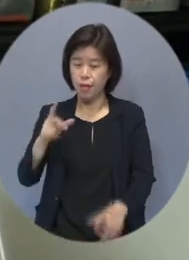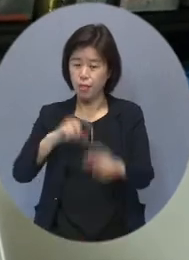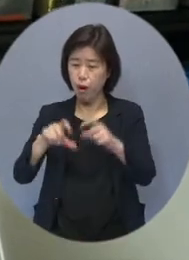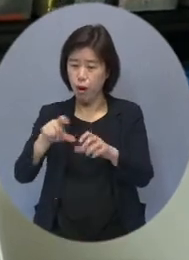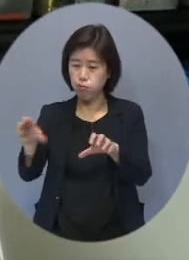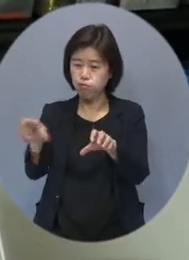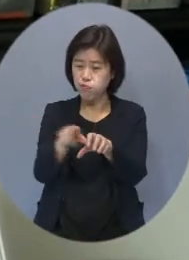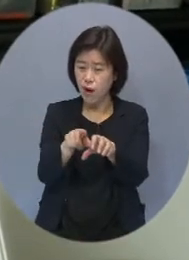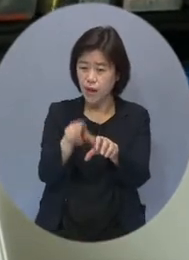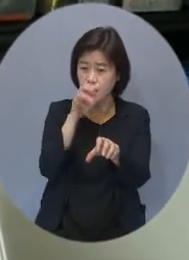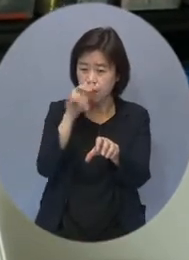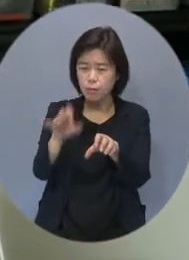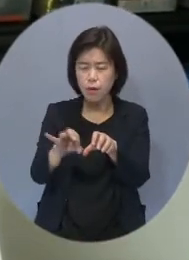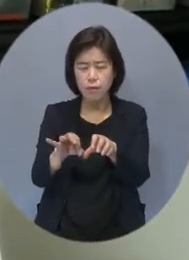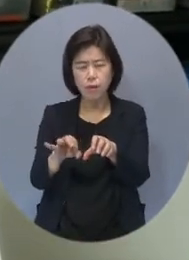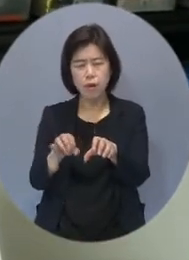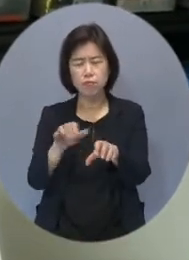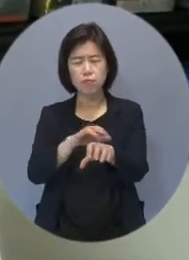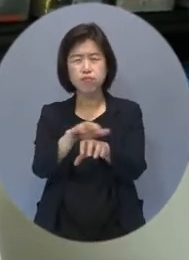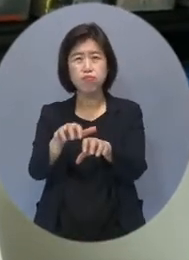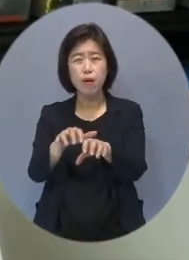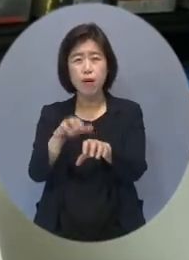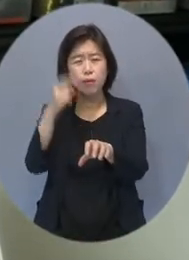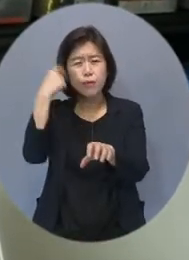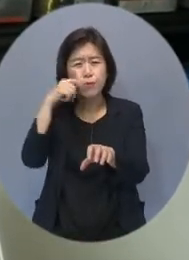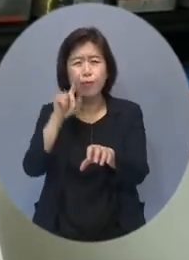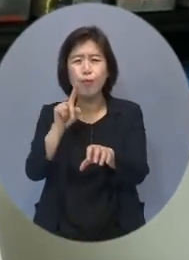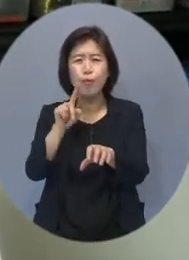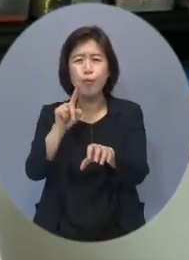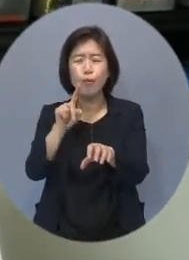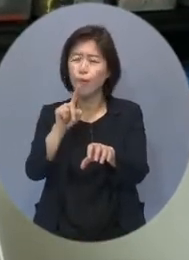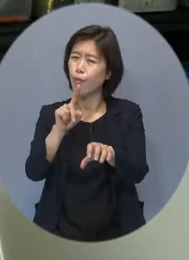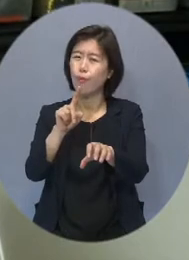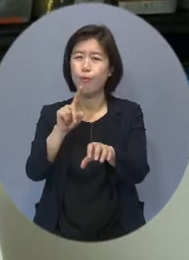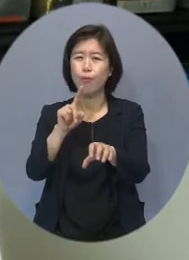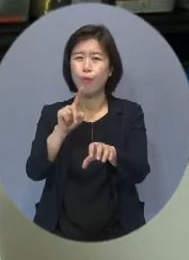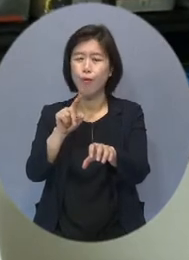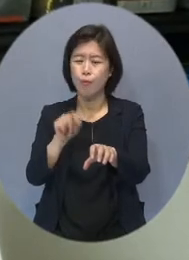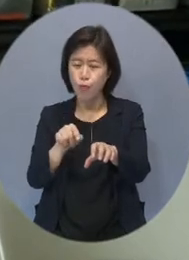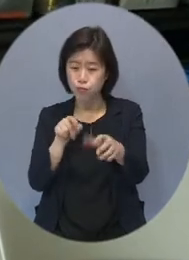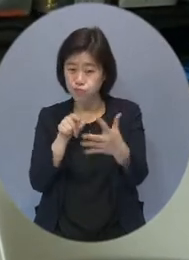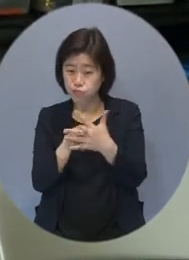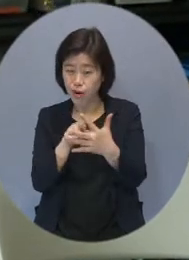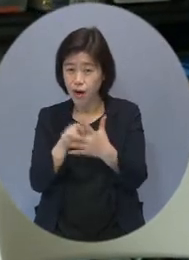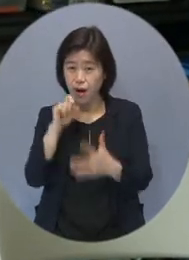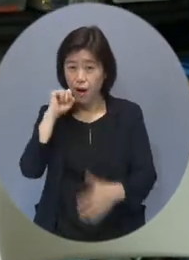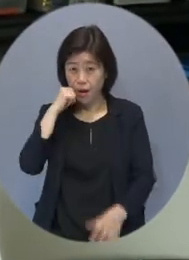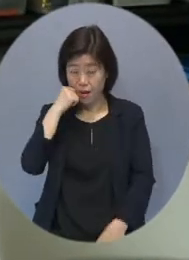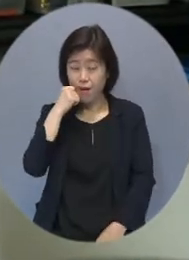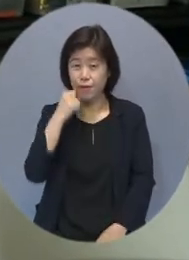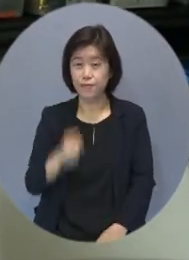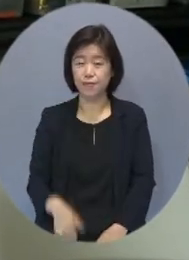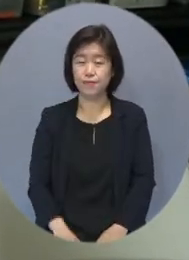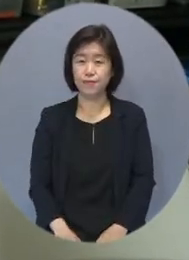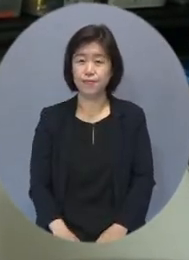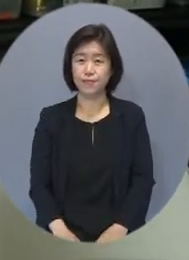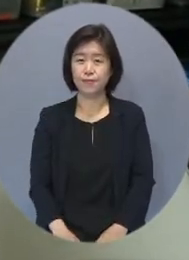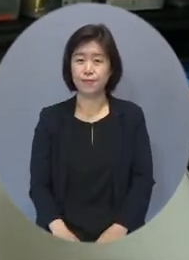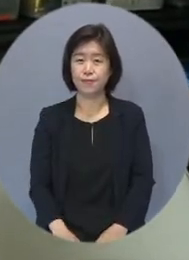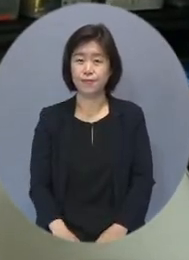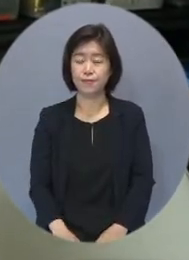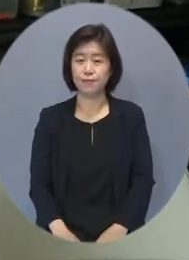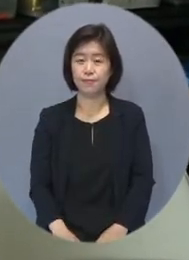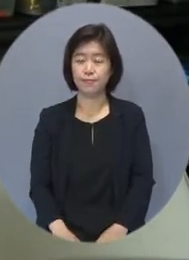인해서 이게 형태가 달라지는 거예요. 그러면은 사물 자체가 완전히 달라져 버리게 되는 거죠. 그래서 이런 걸 되게 주의해야 되는데